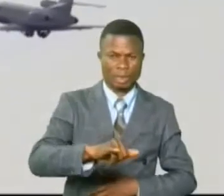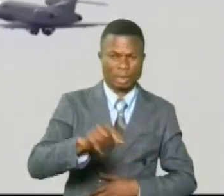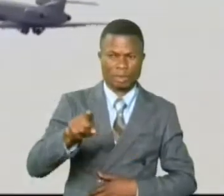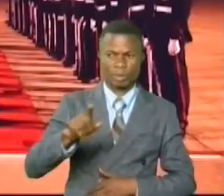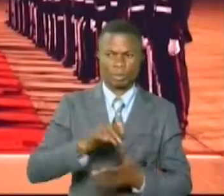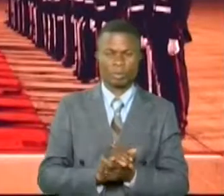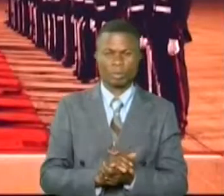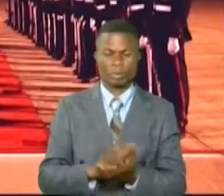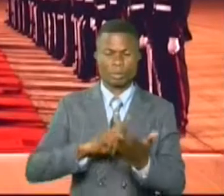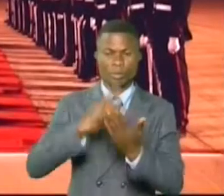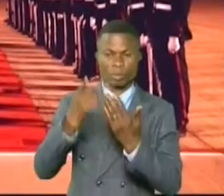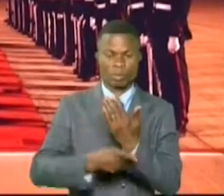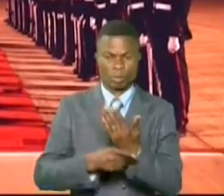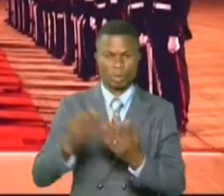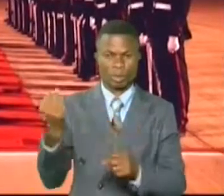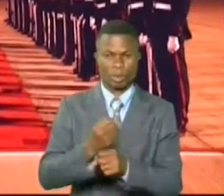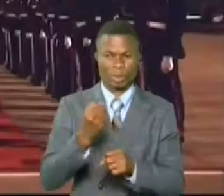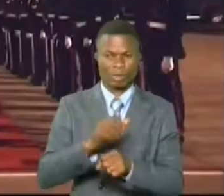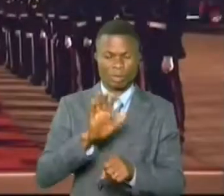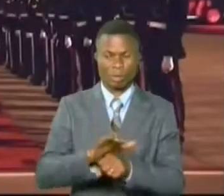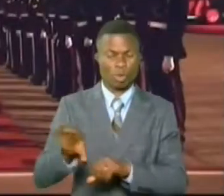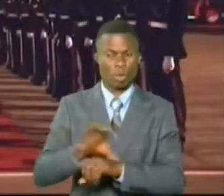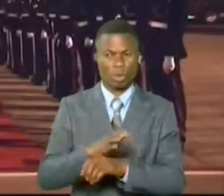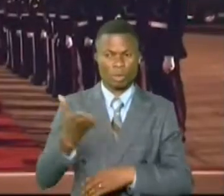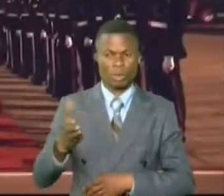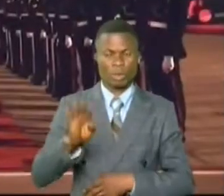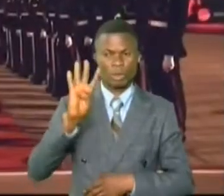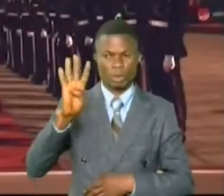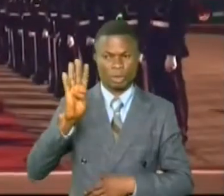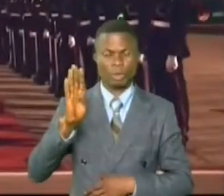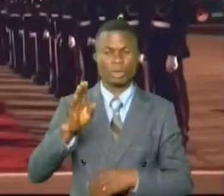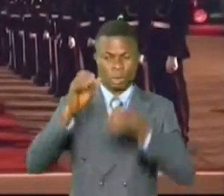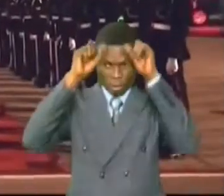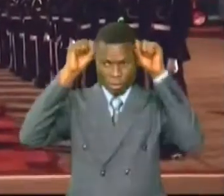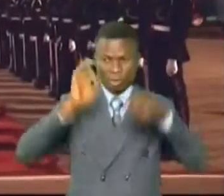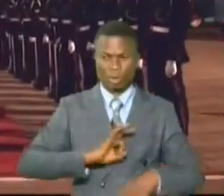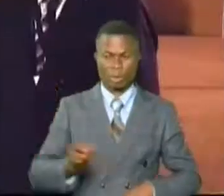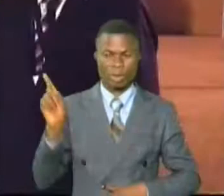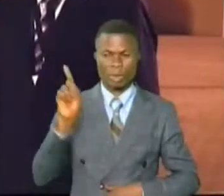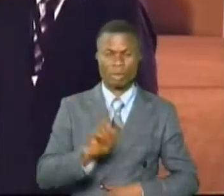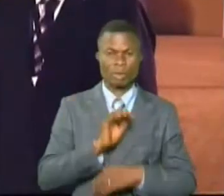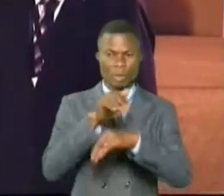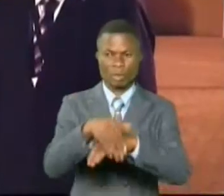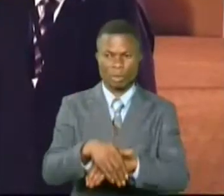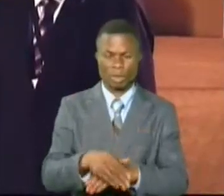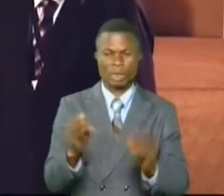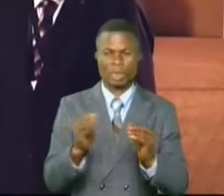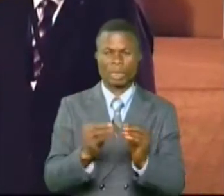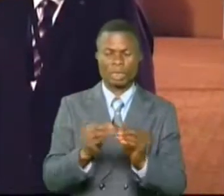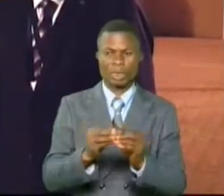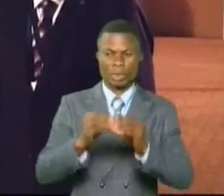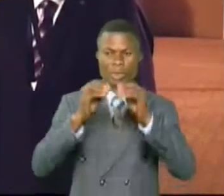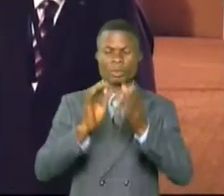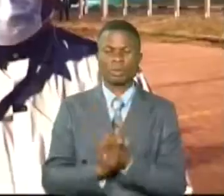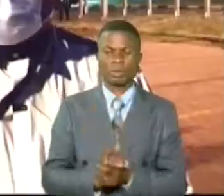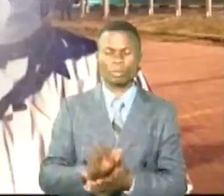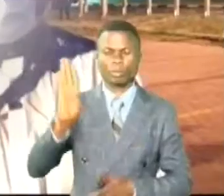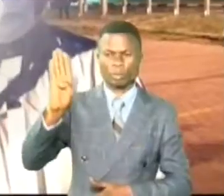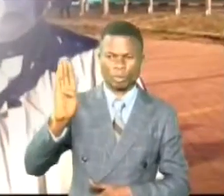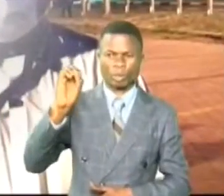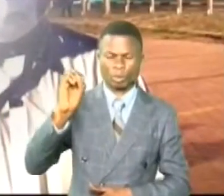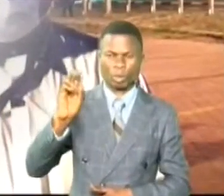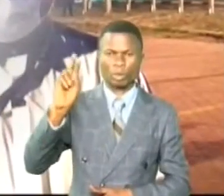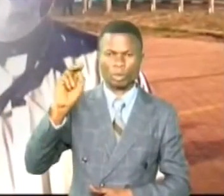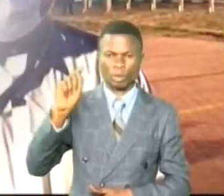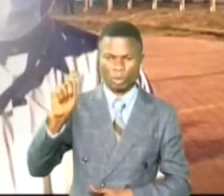Malgré son agenda de travail très chargé, ce jeudi, le président de la République est venu répondre à un devoir d'État à Gaborone, au Botswana. C'est